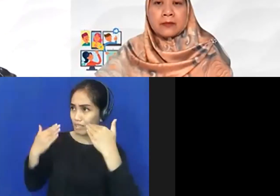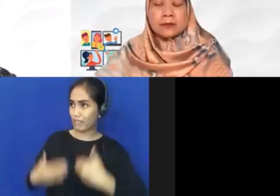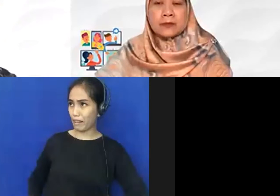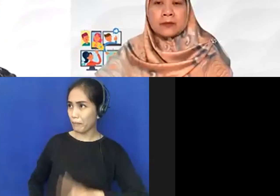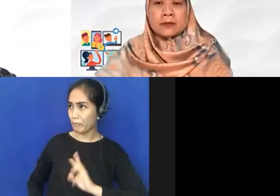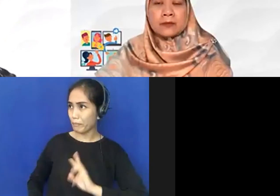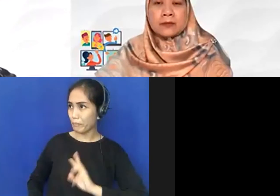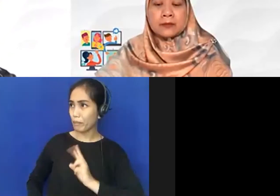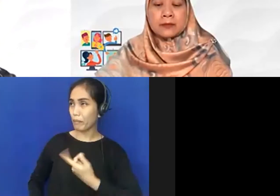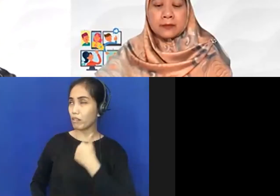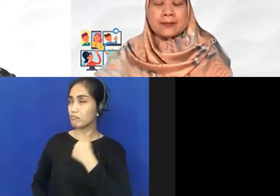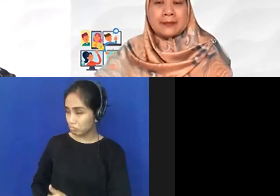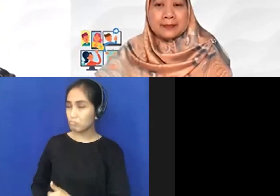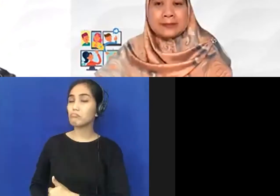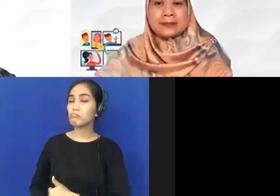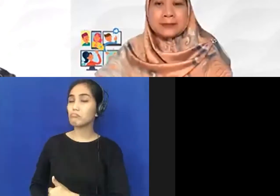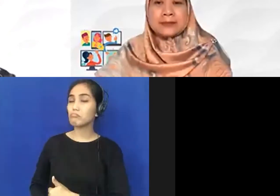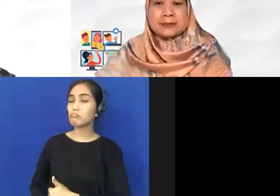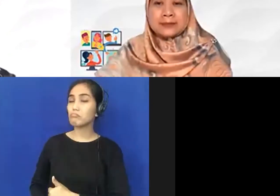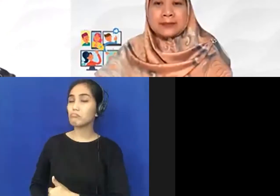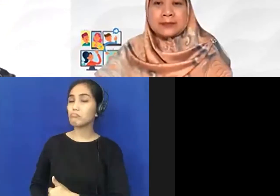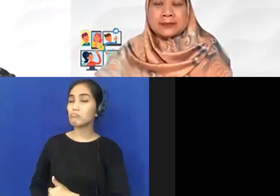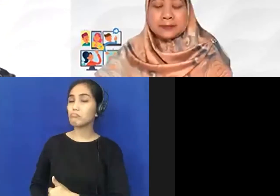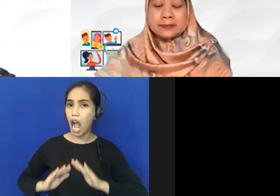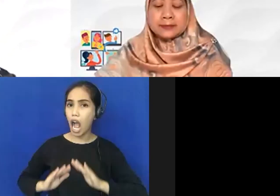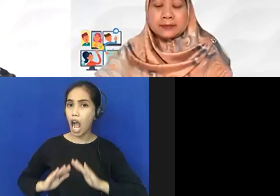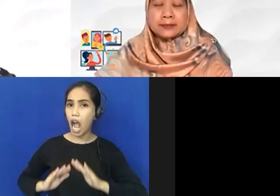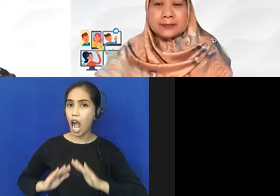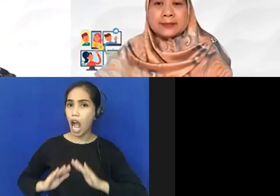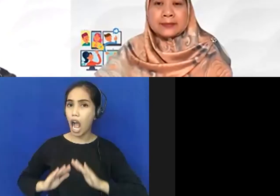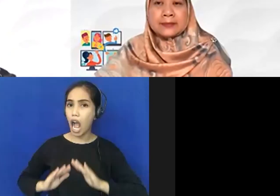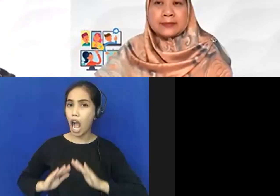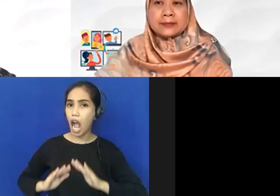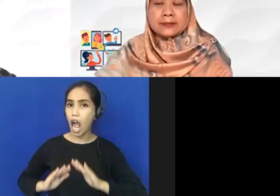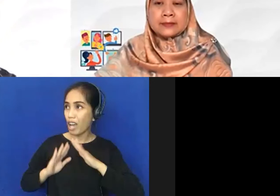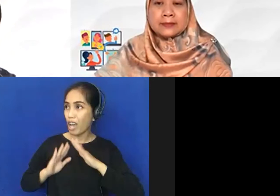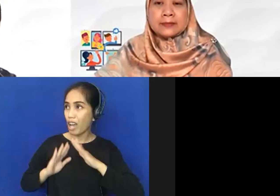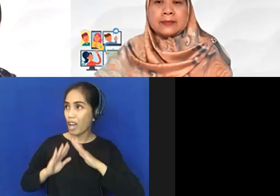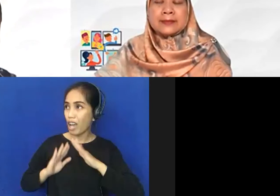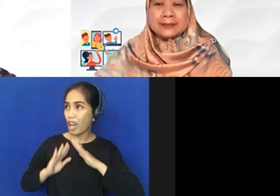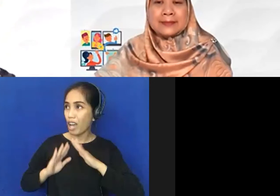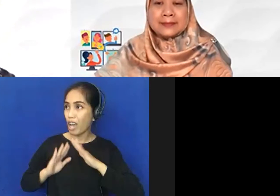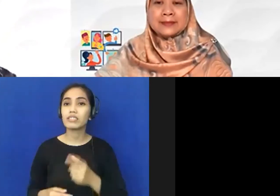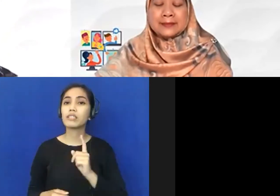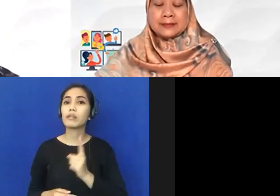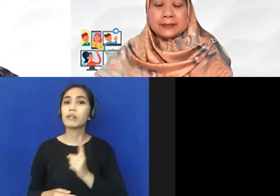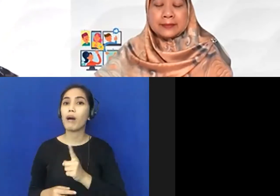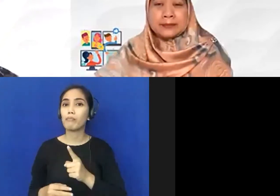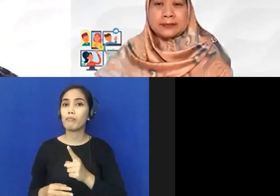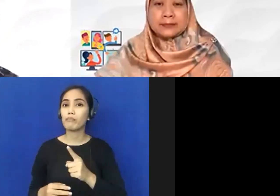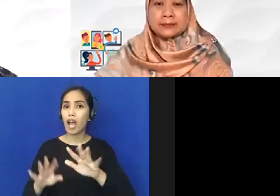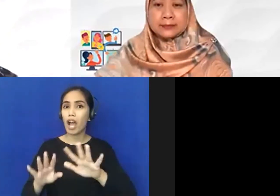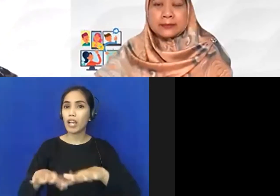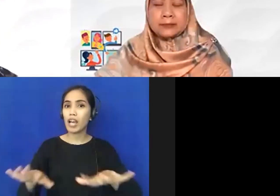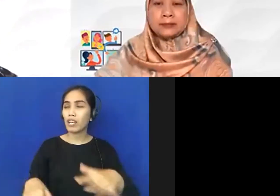terkait emosinya, stabilitas emosi dan segala macamnya gitu ya Bu ya. Karena anak juga mirroring seperti itu. Baik. Mungkin